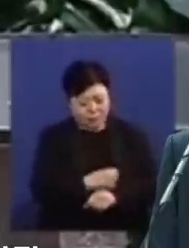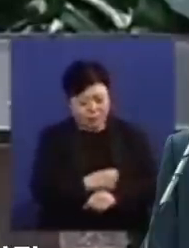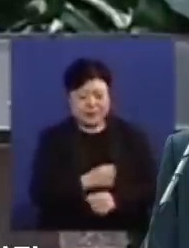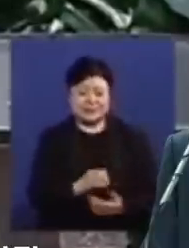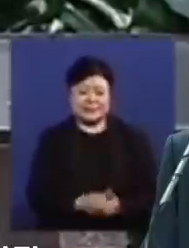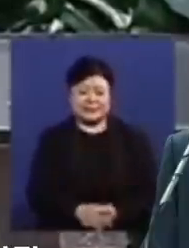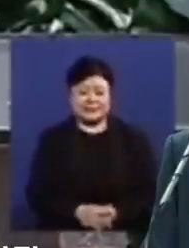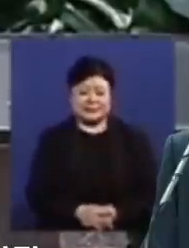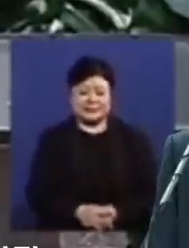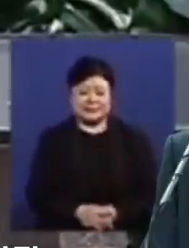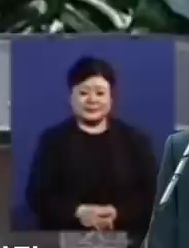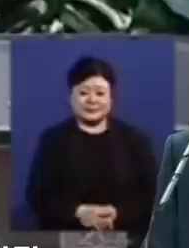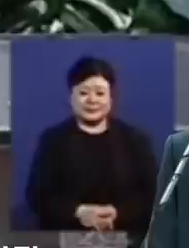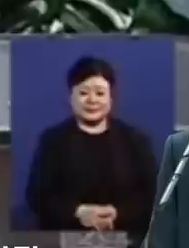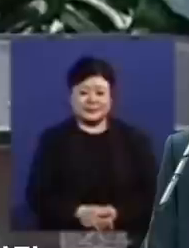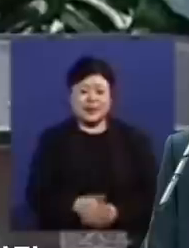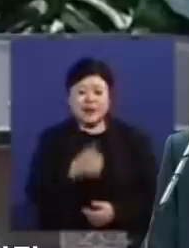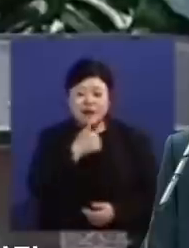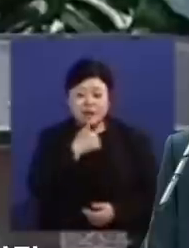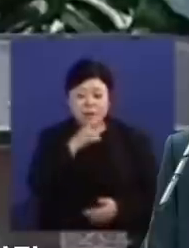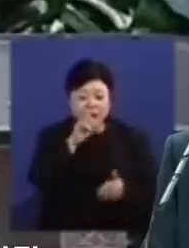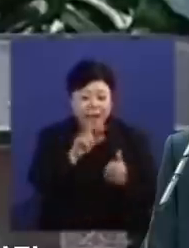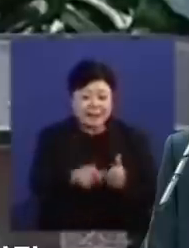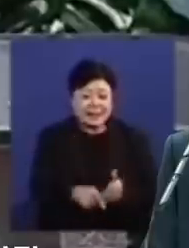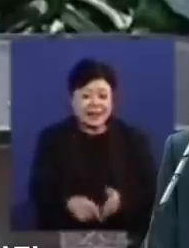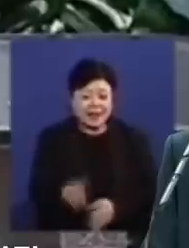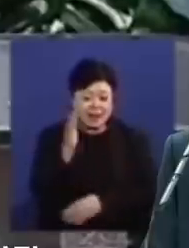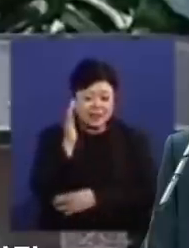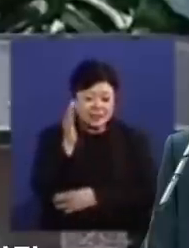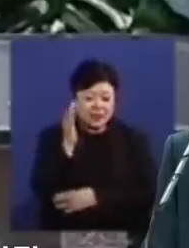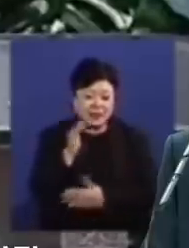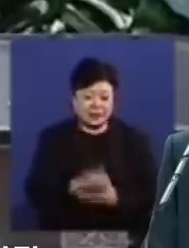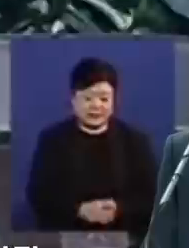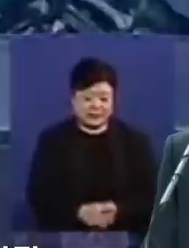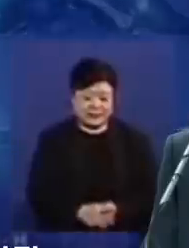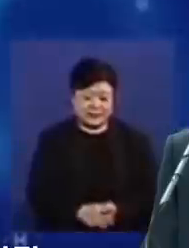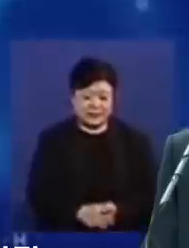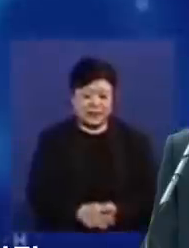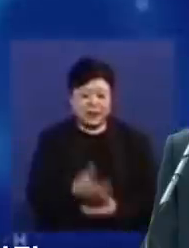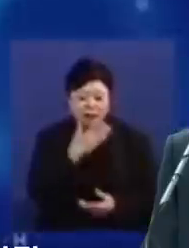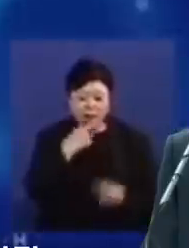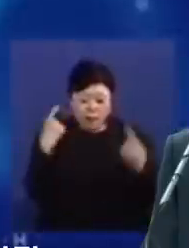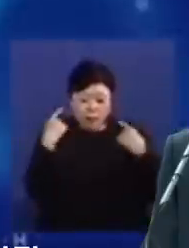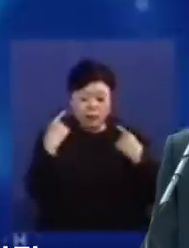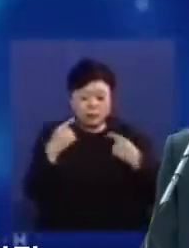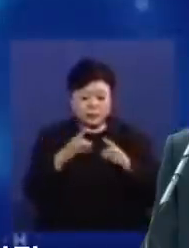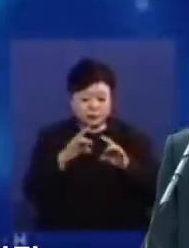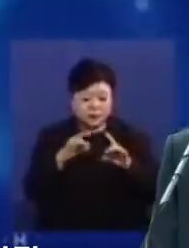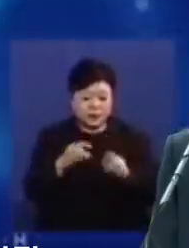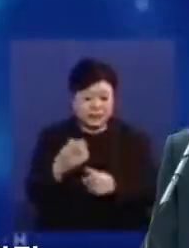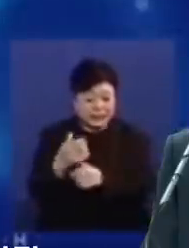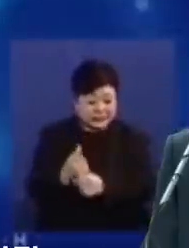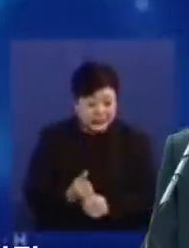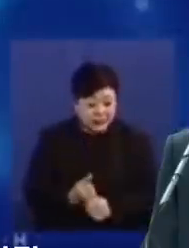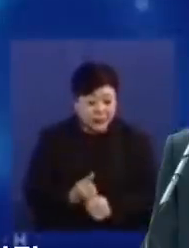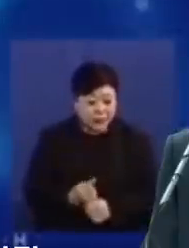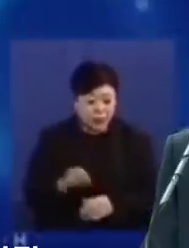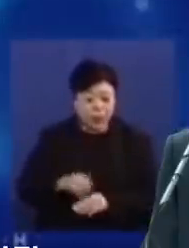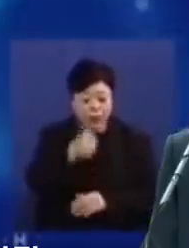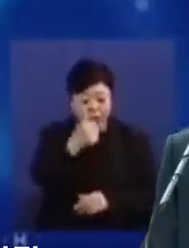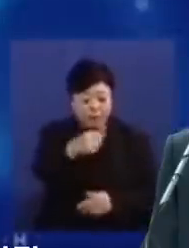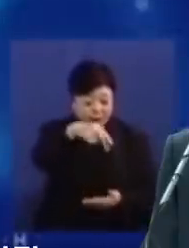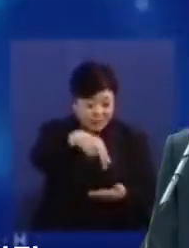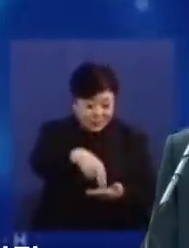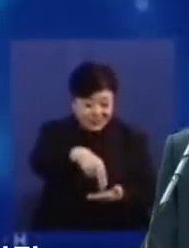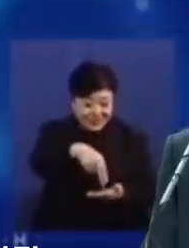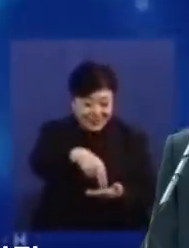것입니다. 로마 시대에 명설교가였던 크리스토스톰은 복음 증거를 하다가 체포되어 황제 앞에 서게 되었는데 로마